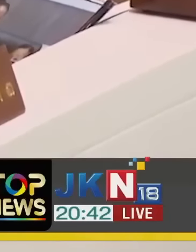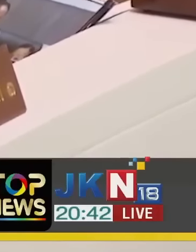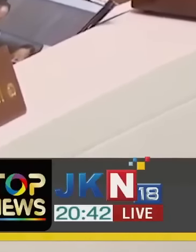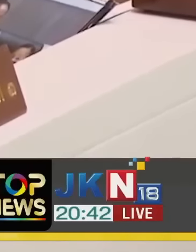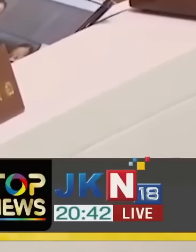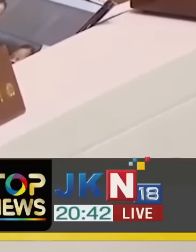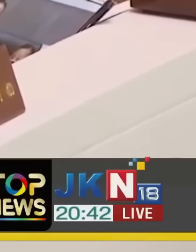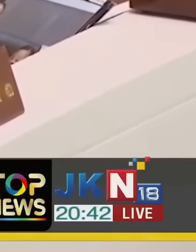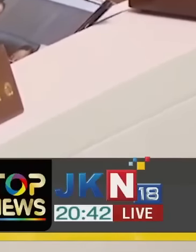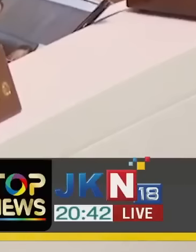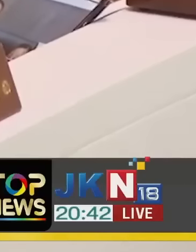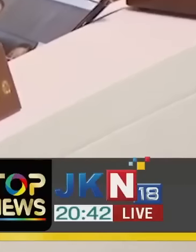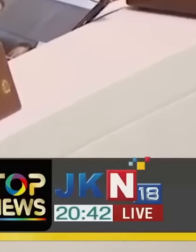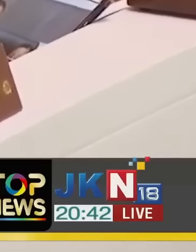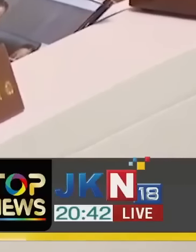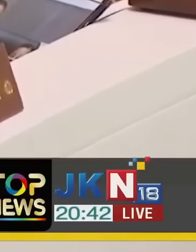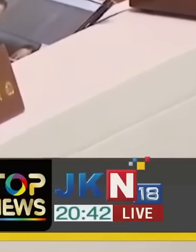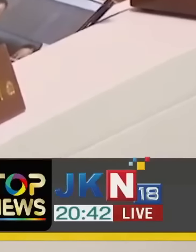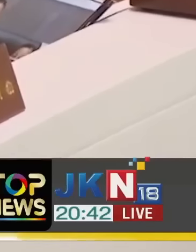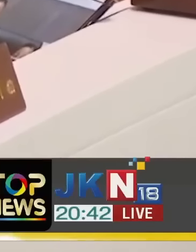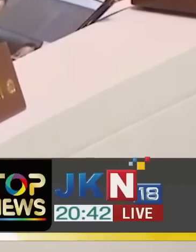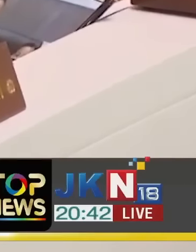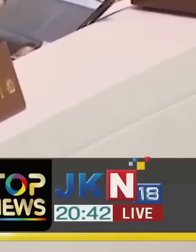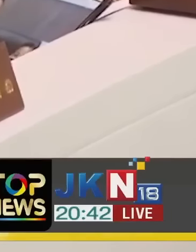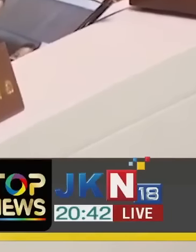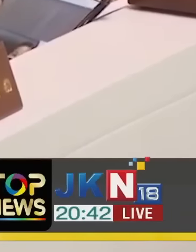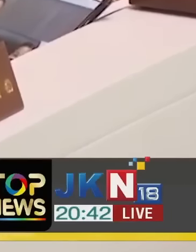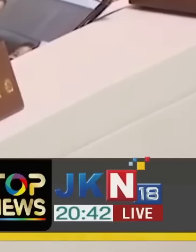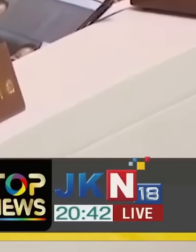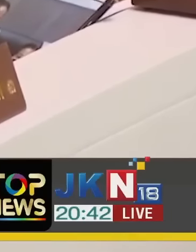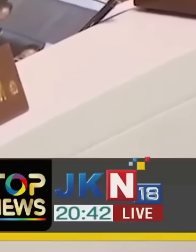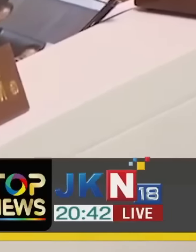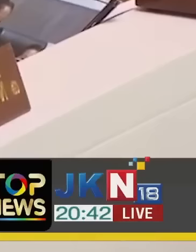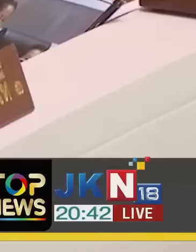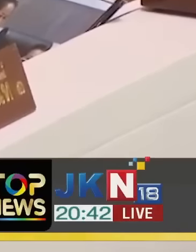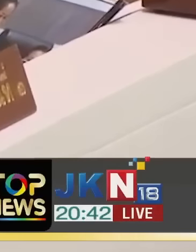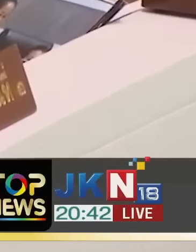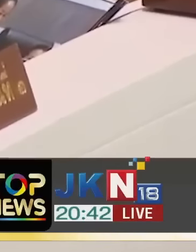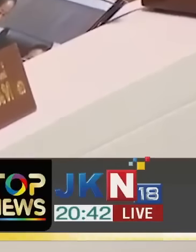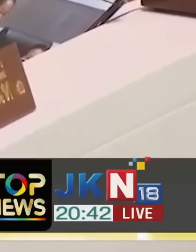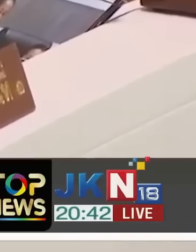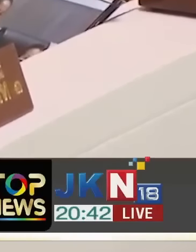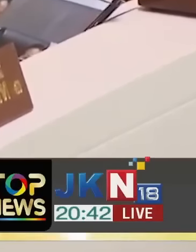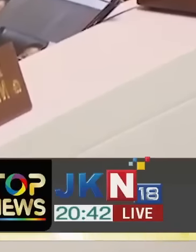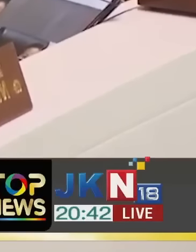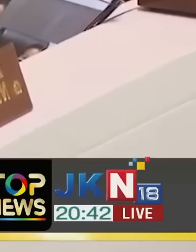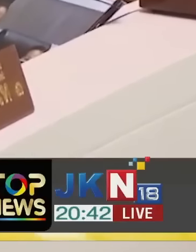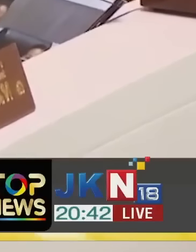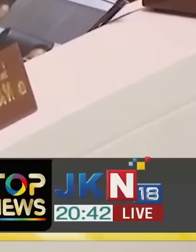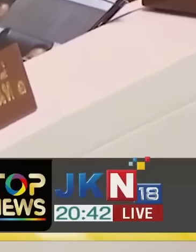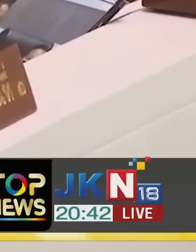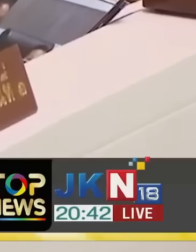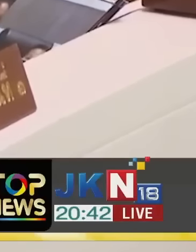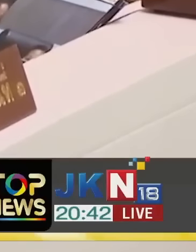ลูกก็นำวัวไปขายส่งลูกเรียนหนังสือเพราะการปลูกข้าวไว้แค่พอกินไม่ได้ปลูกไว้ขาย